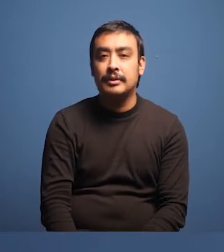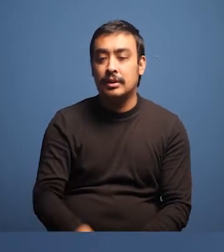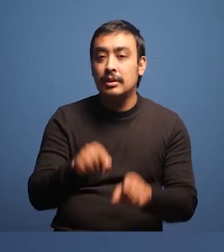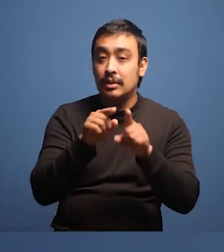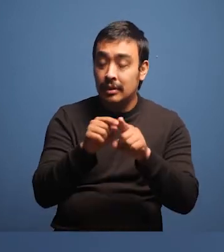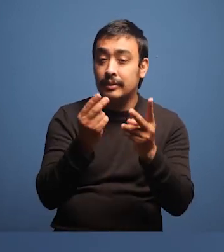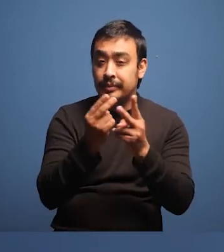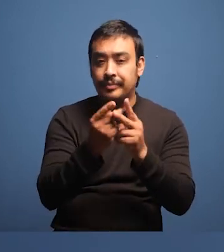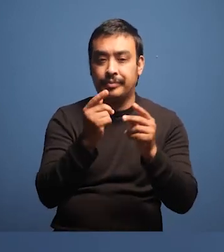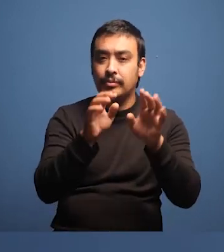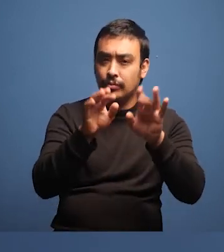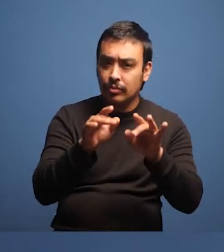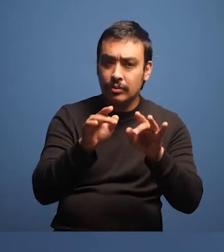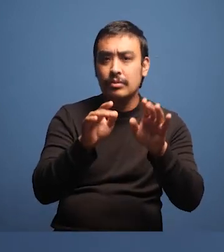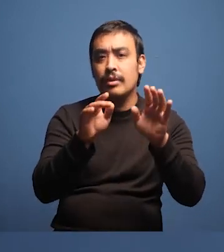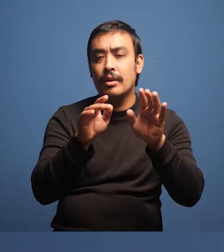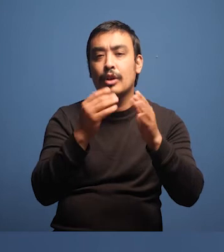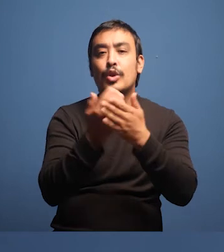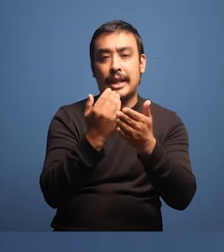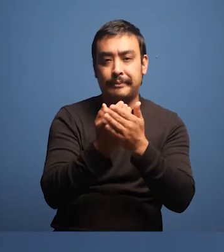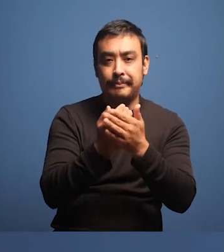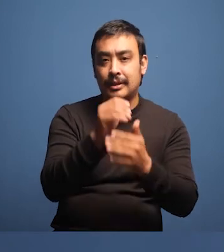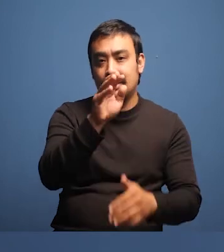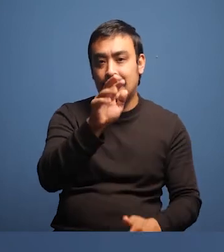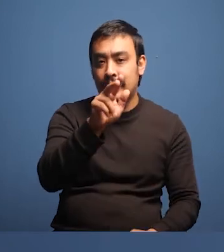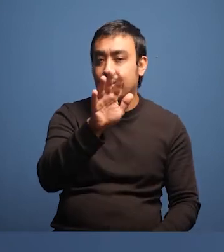जुन साइबर ब्युरोको कन्ट्याक्ट नम्बर छ